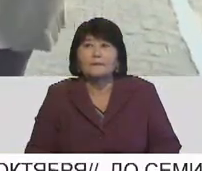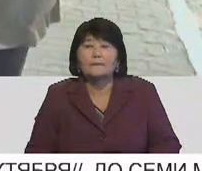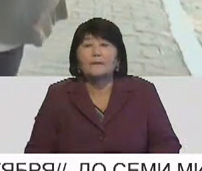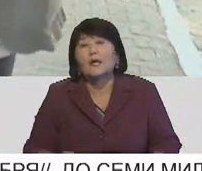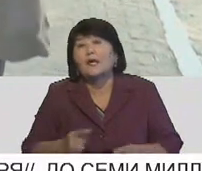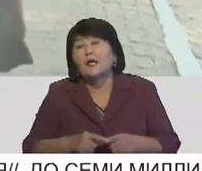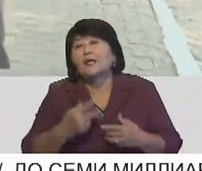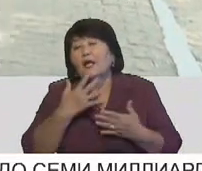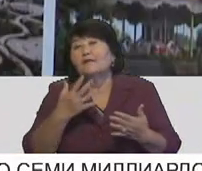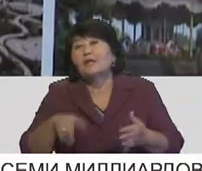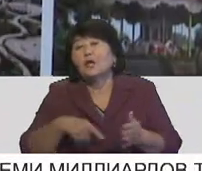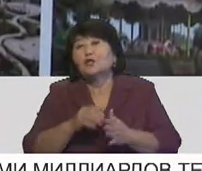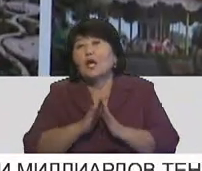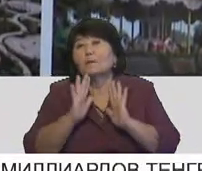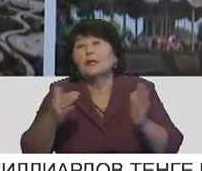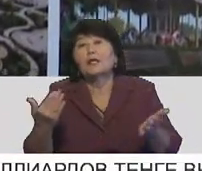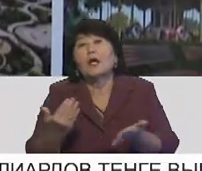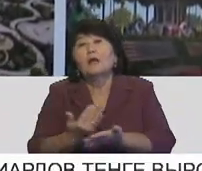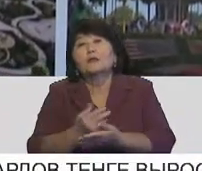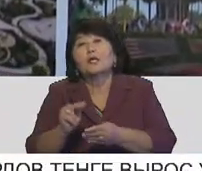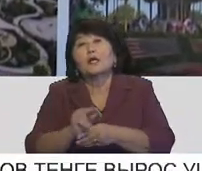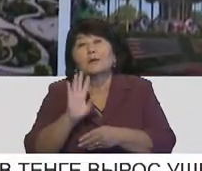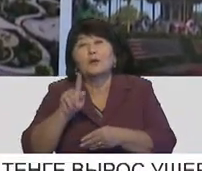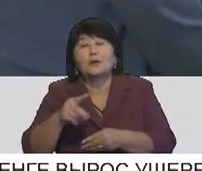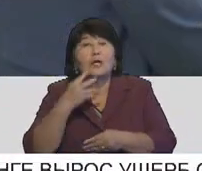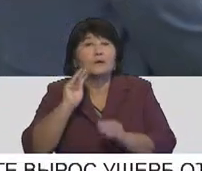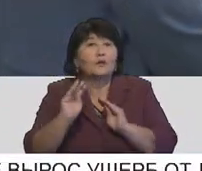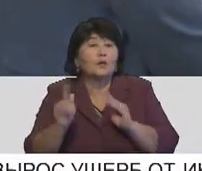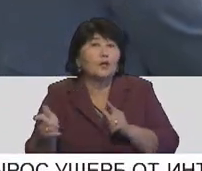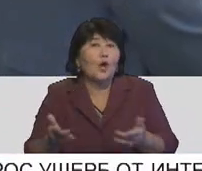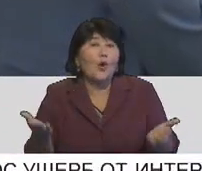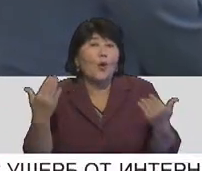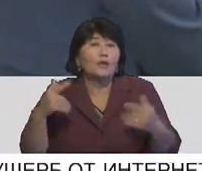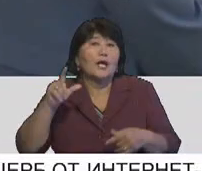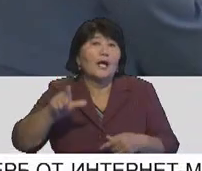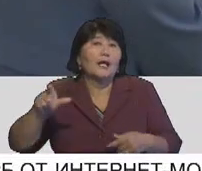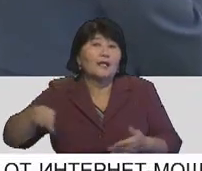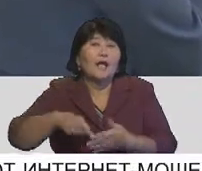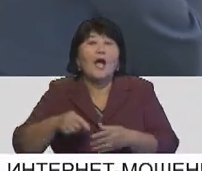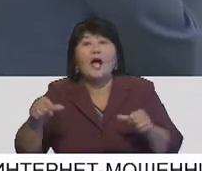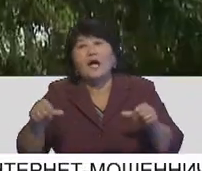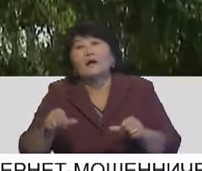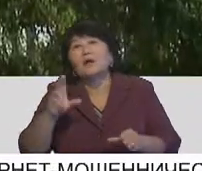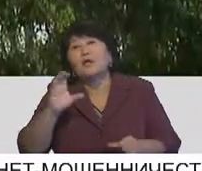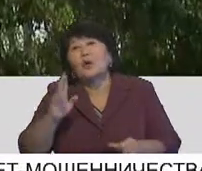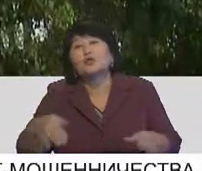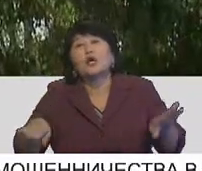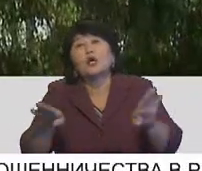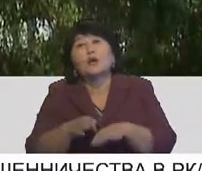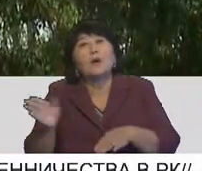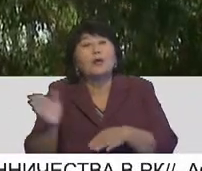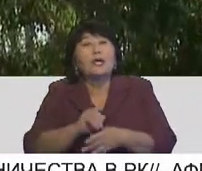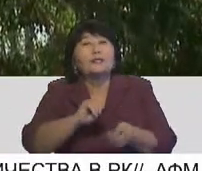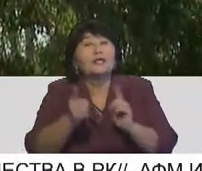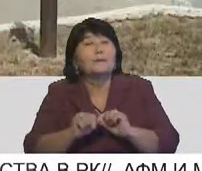Это вид городского парка после модернизации. Здесь все предусмотрено для отдыха горожан. Кафе и киоски будут закрыты. Взамен